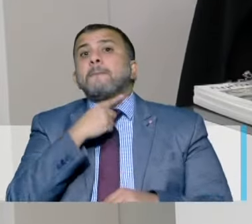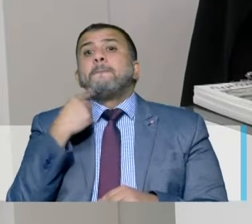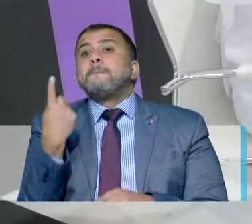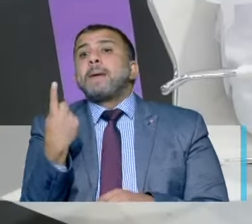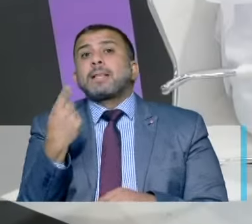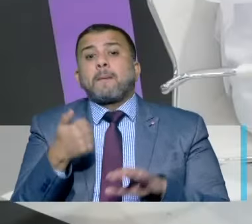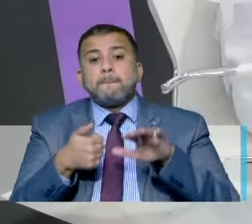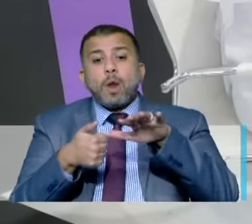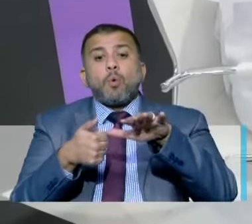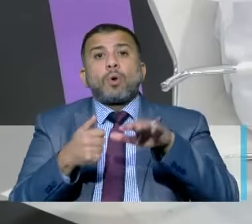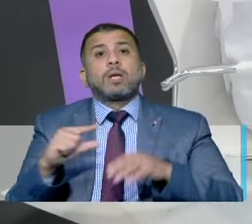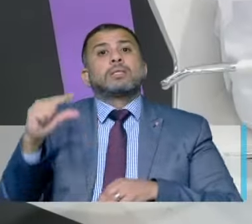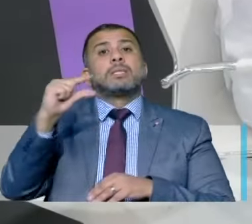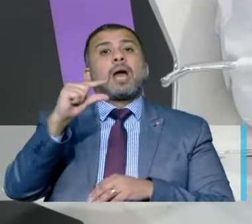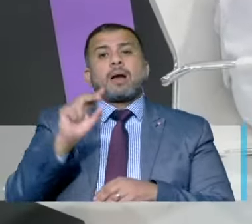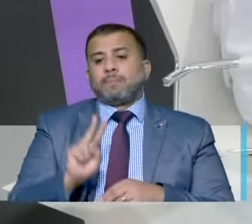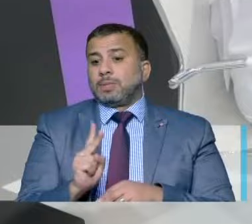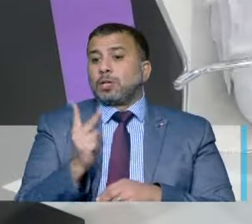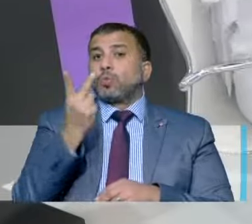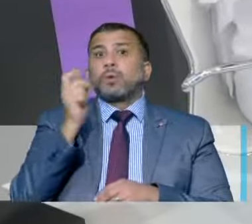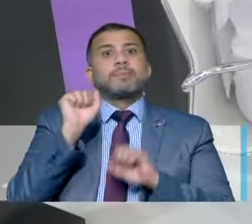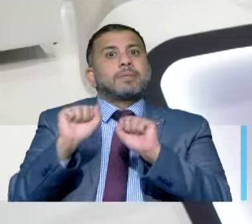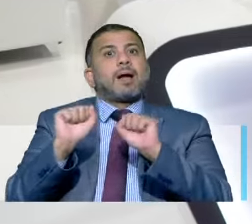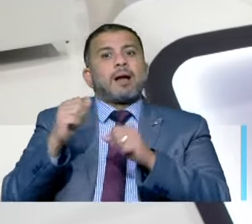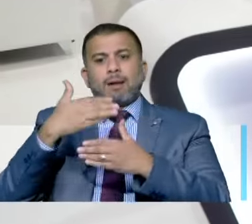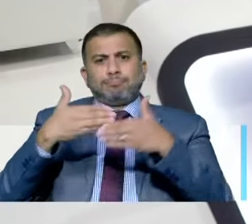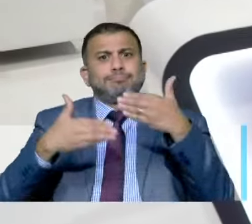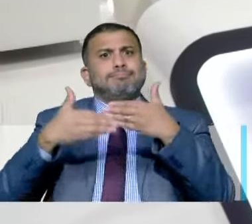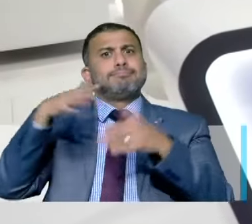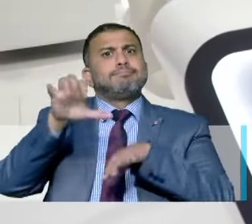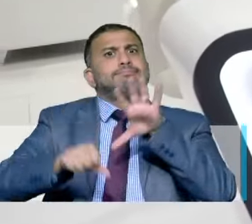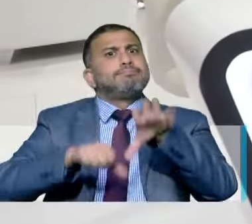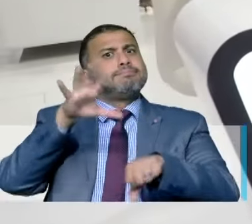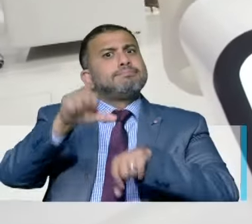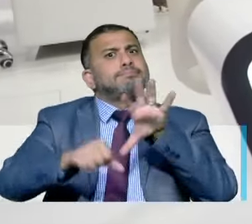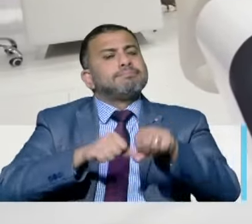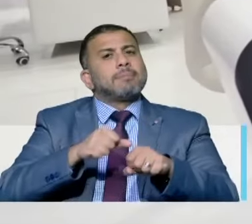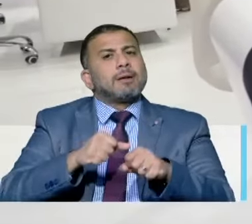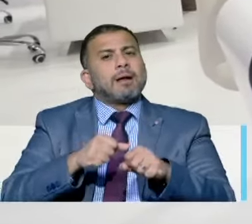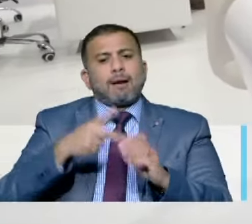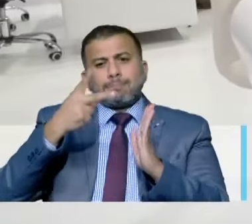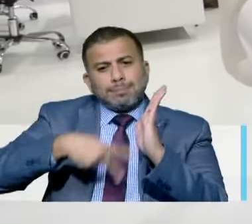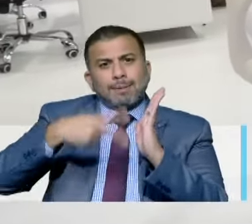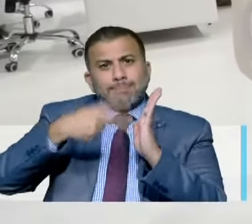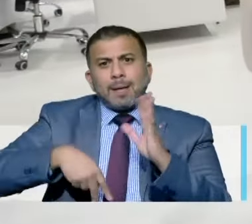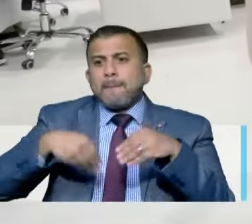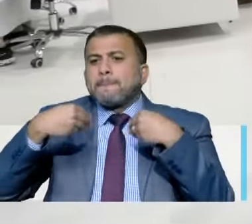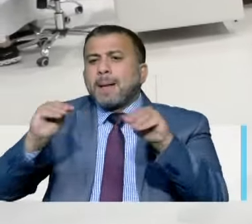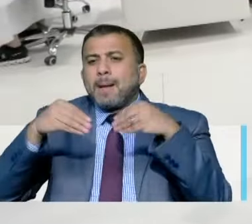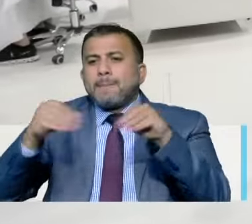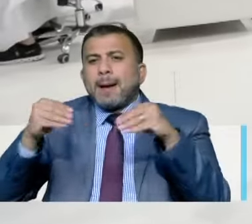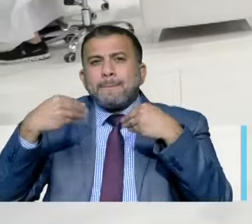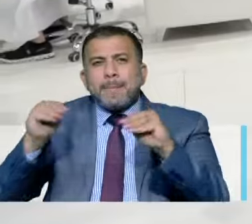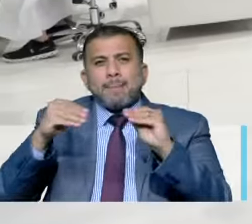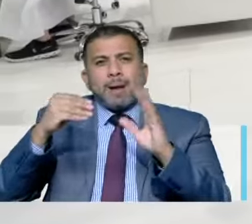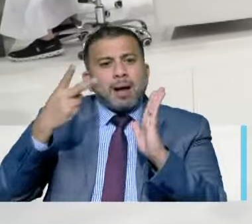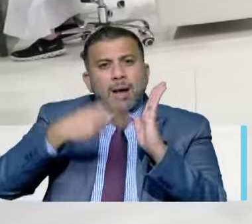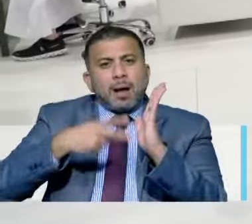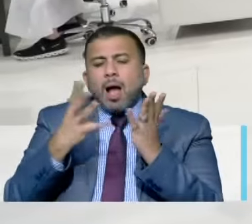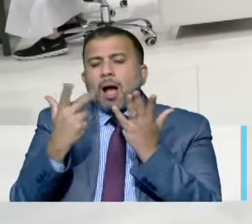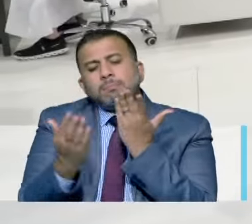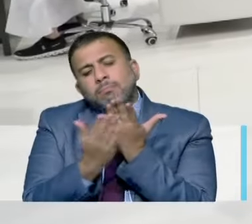1,100,000,000 درهم في مشاريع التطوير العقاري في الإمارة، فيما بلغ عدد معاملات عقود البيع المبدئية والنهائية